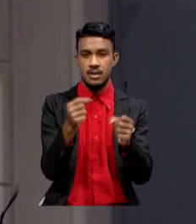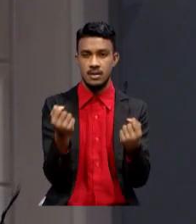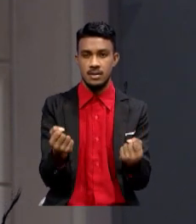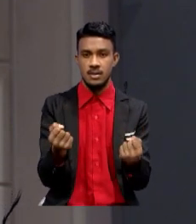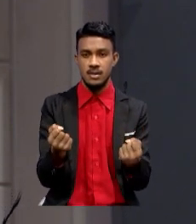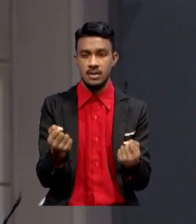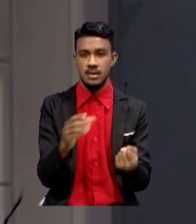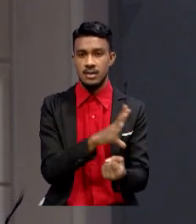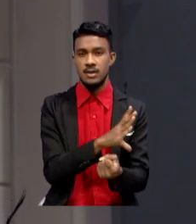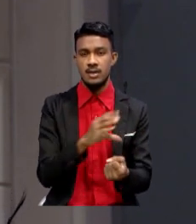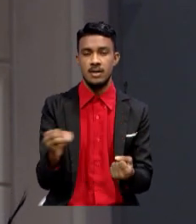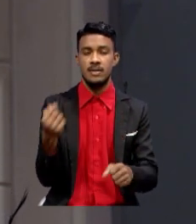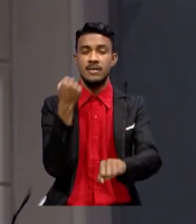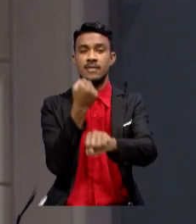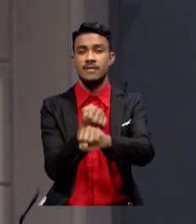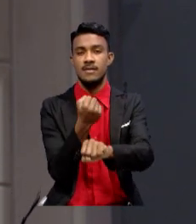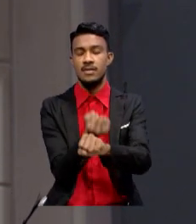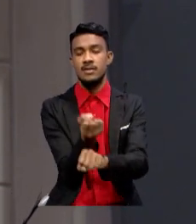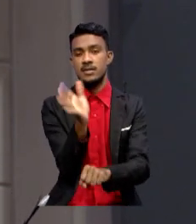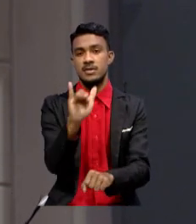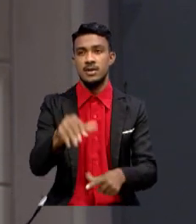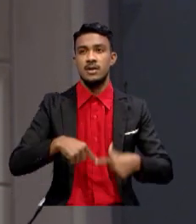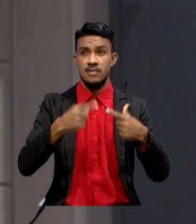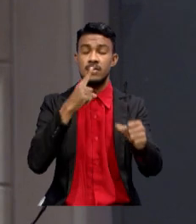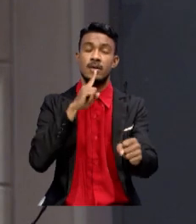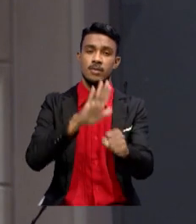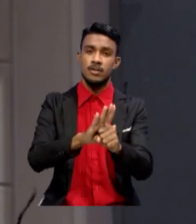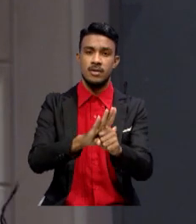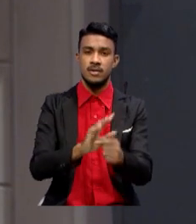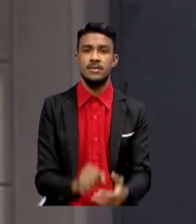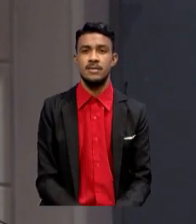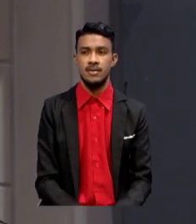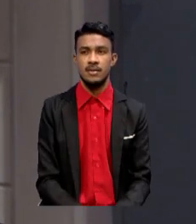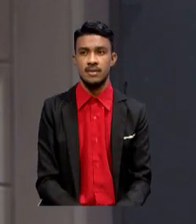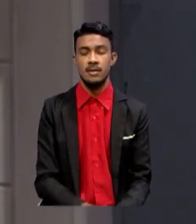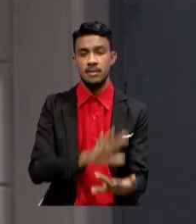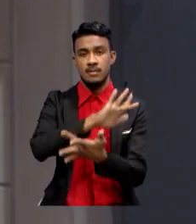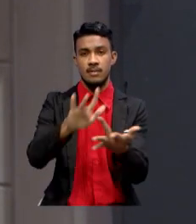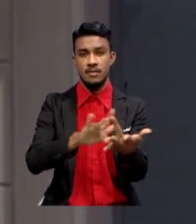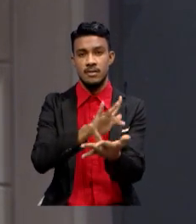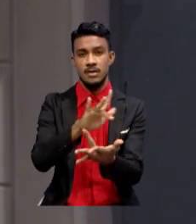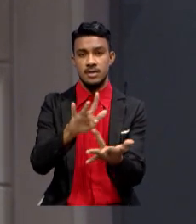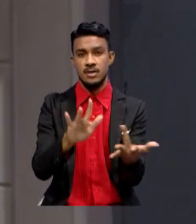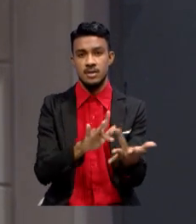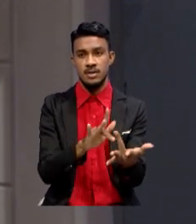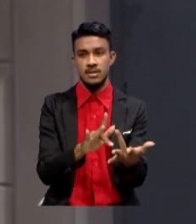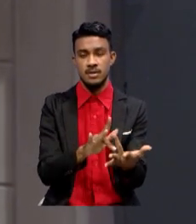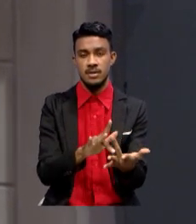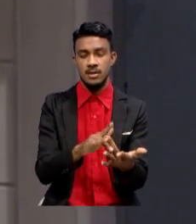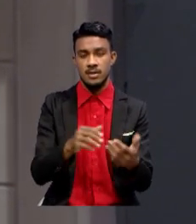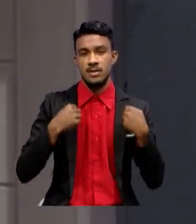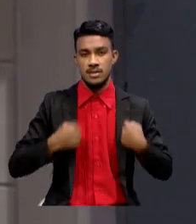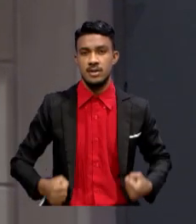hurun no parte. Sila fo atau permete atau be mulai ini sefara ini be kegiatan ini